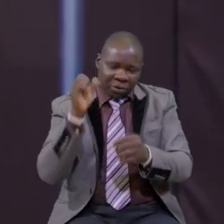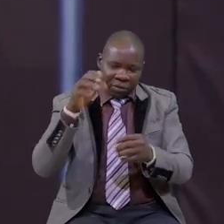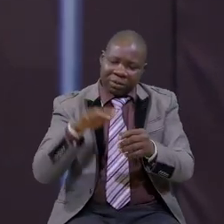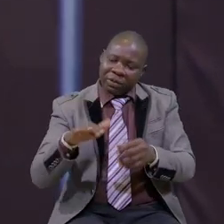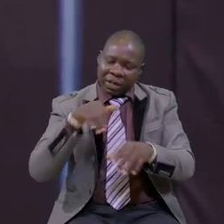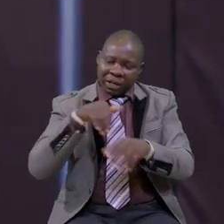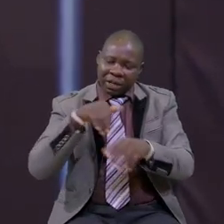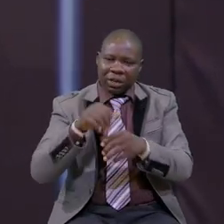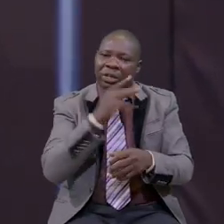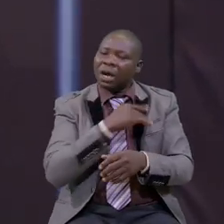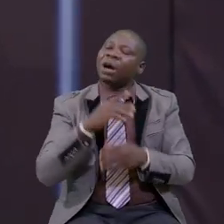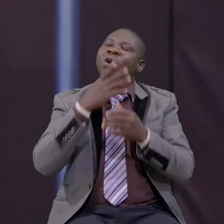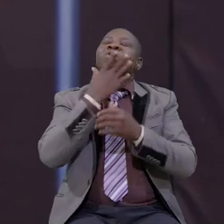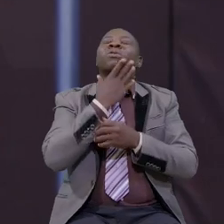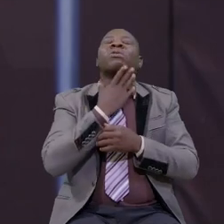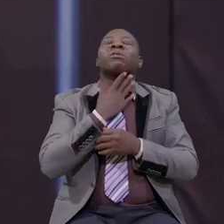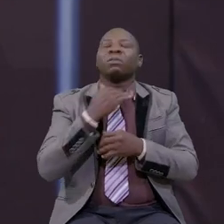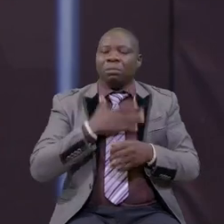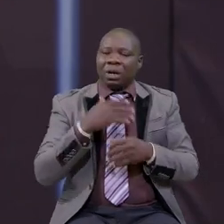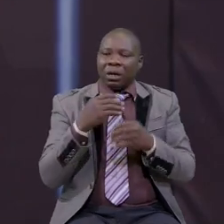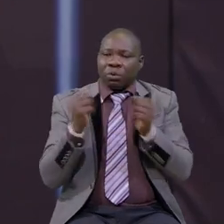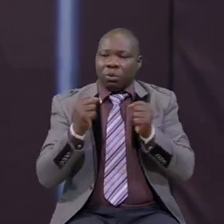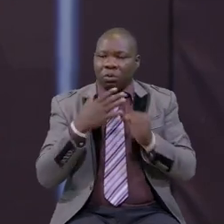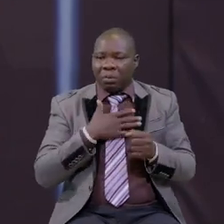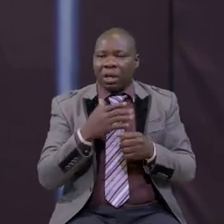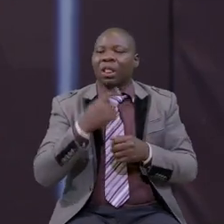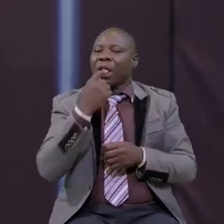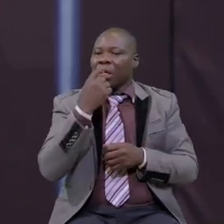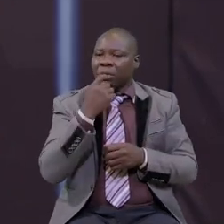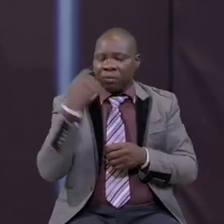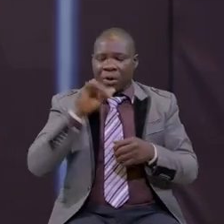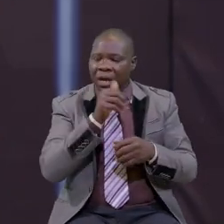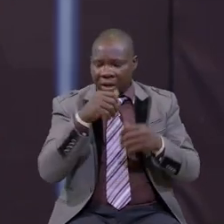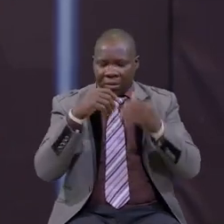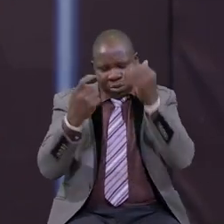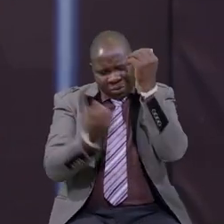la langue, car je souffre cruellement dans cette flamme.